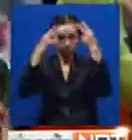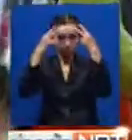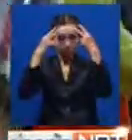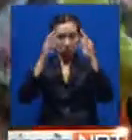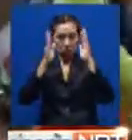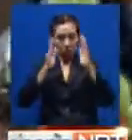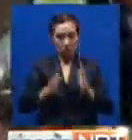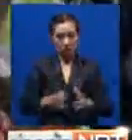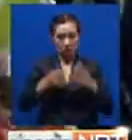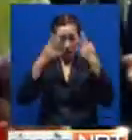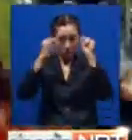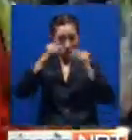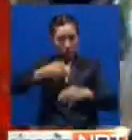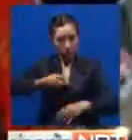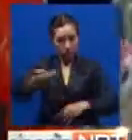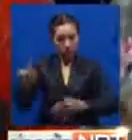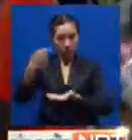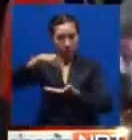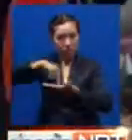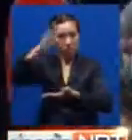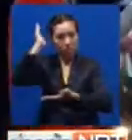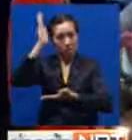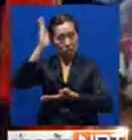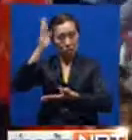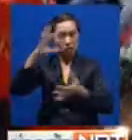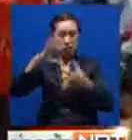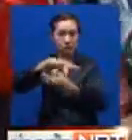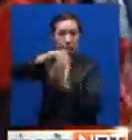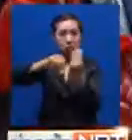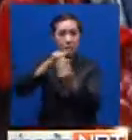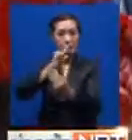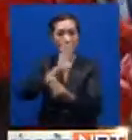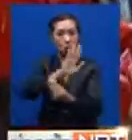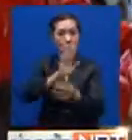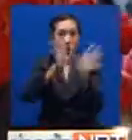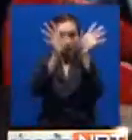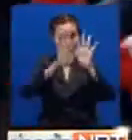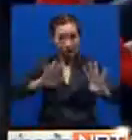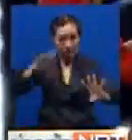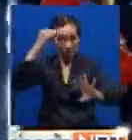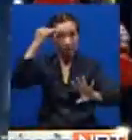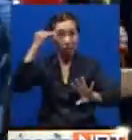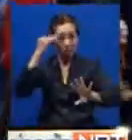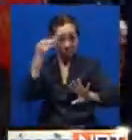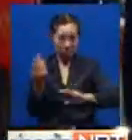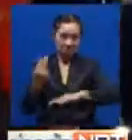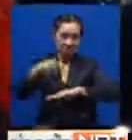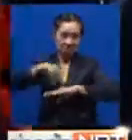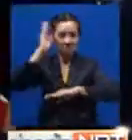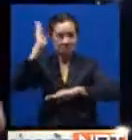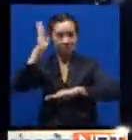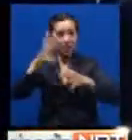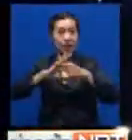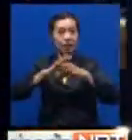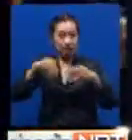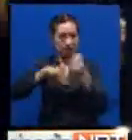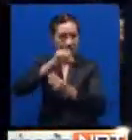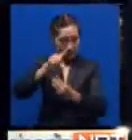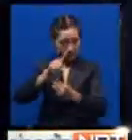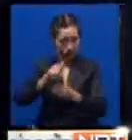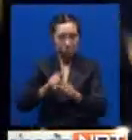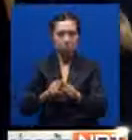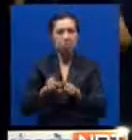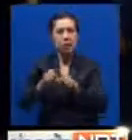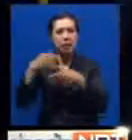ให้บรรยายพิเศษในการประชุมสุดยอดภาคธุรกิจอาเซียนสาธารณรัฐเกาหลีซึ่งเป็นหนึ่งในกิจกรรมคู่ขนานนะคะ